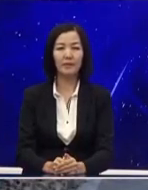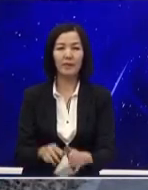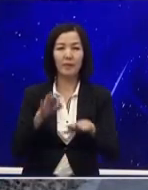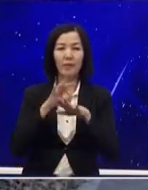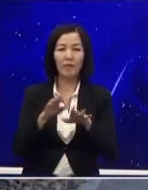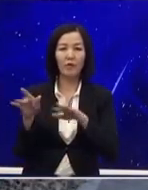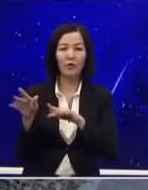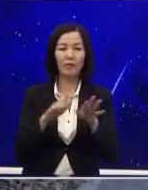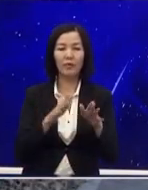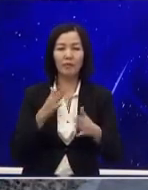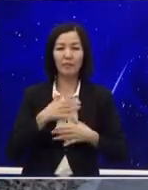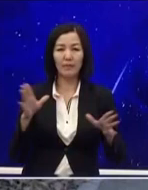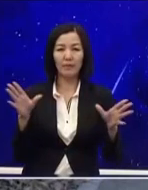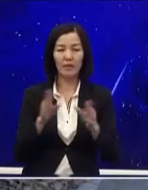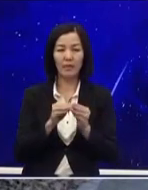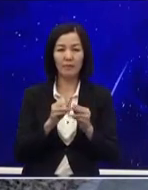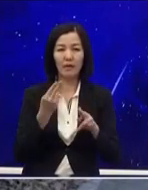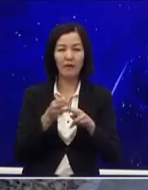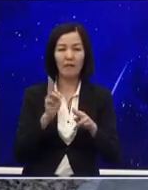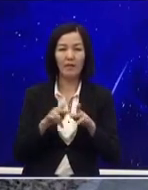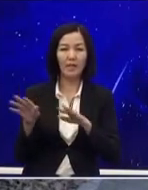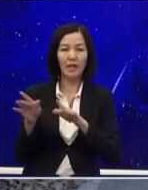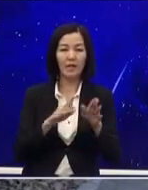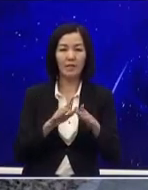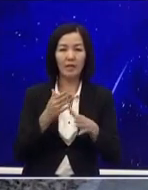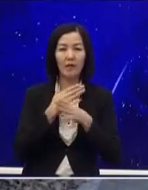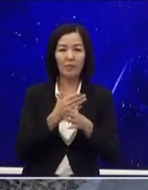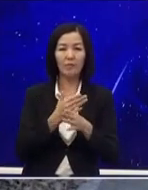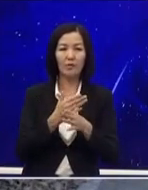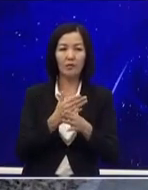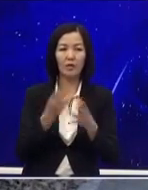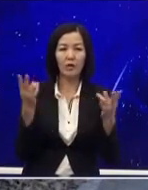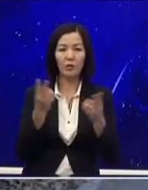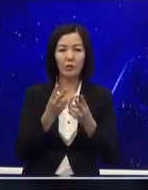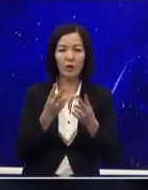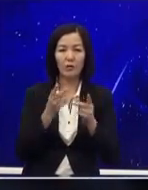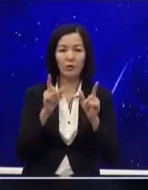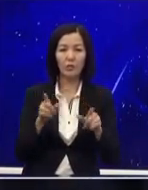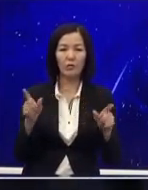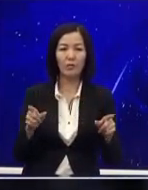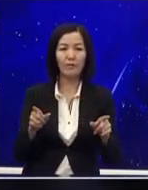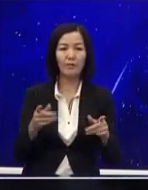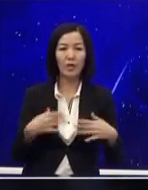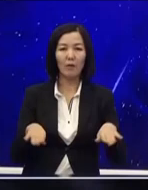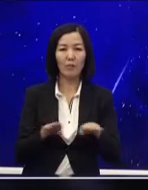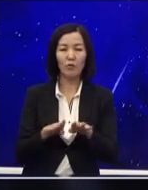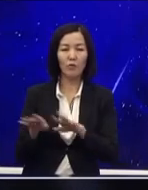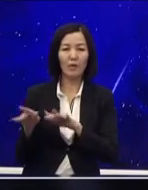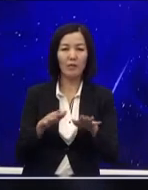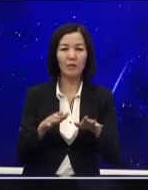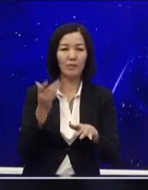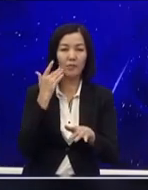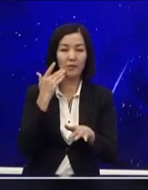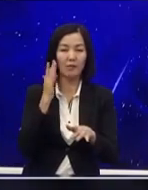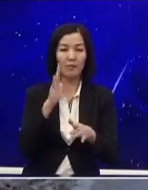Проводим акцию «Без бергемис». В этой акции оказываем помощь нуждающим лицам. Подобные акции мы проводим на